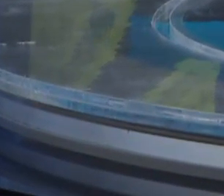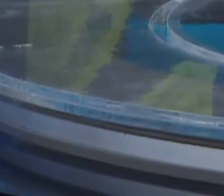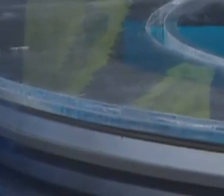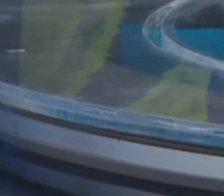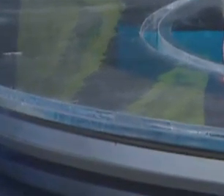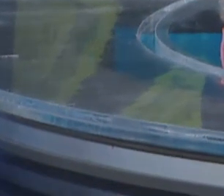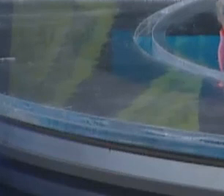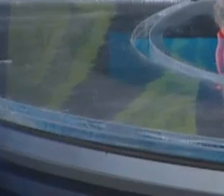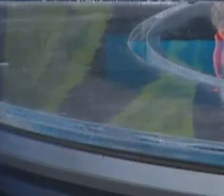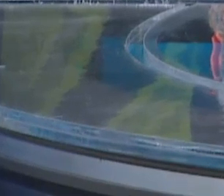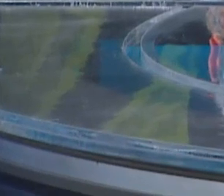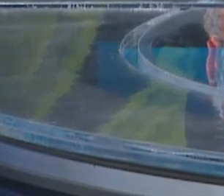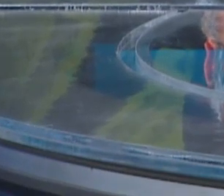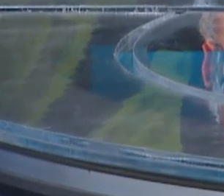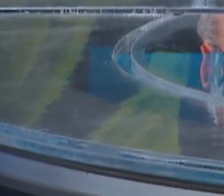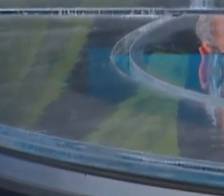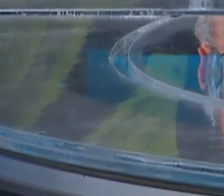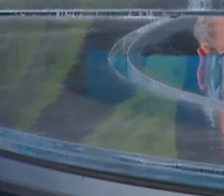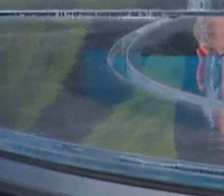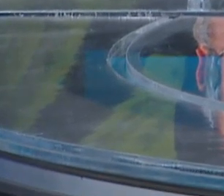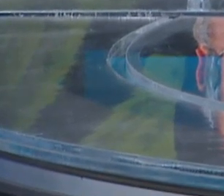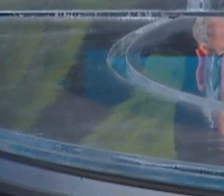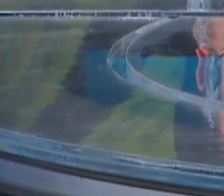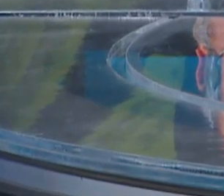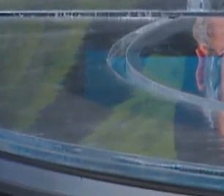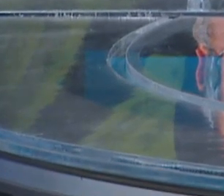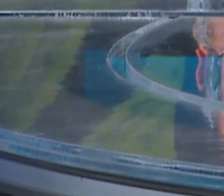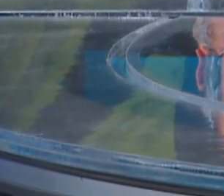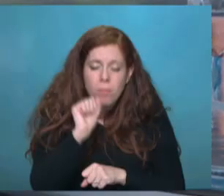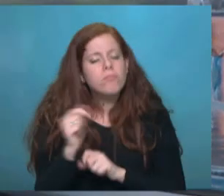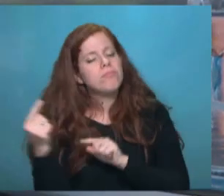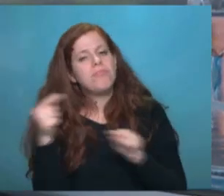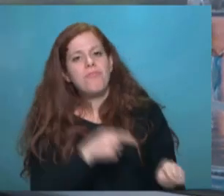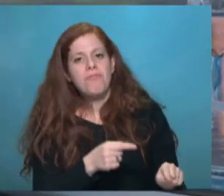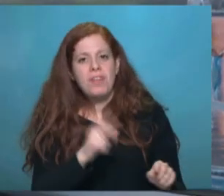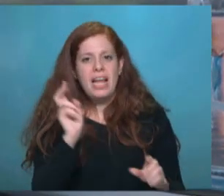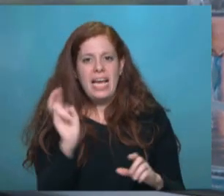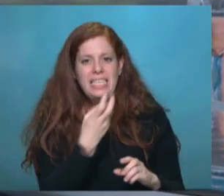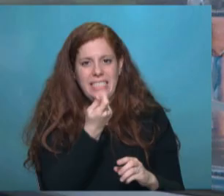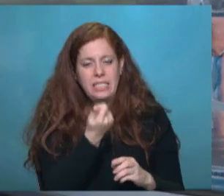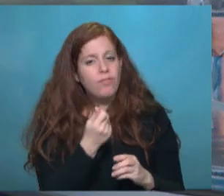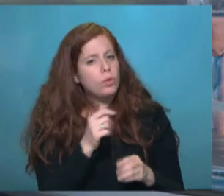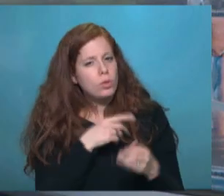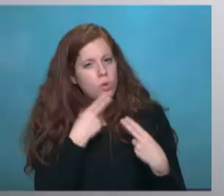קל לדלג מעל חרב העיצומים ולהעביר כסף לארגון הטרור. התוצאות מטרידות מאוד.